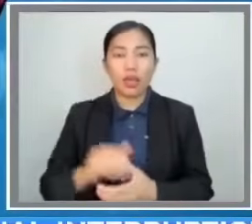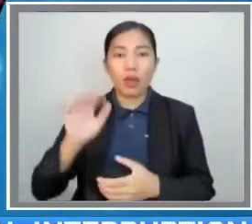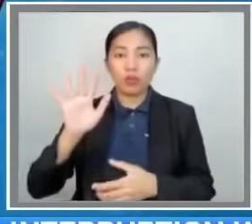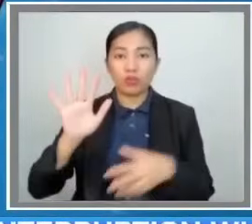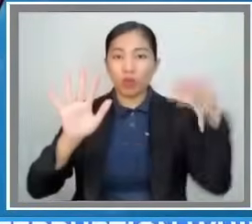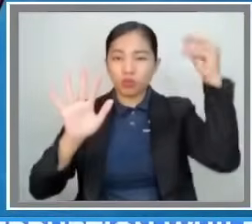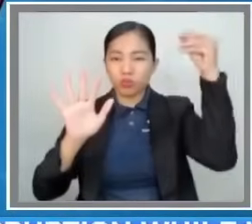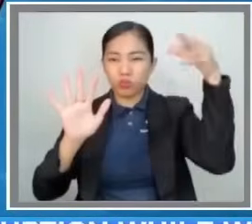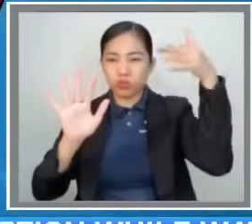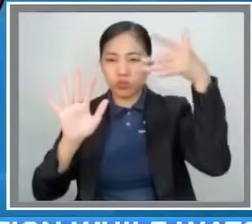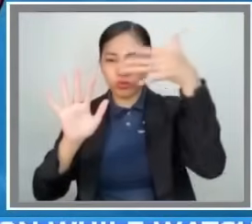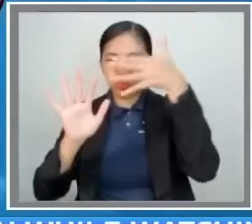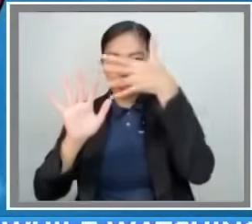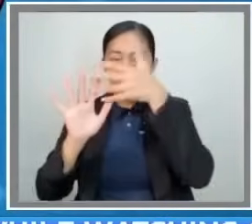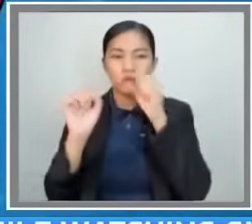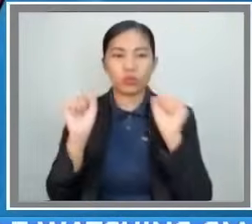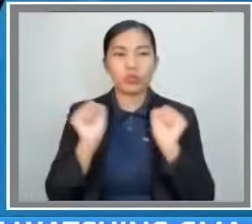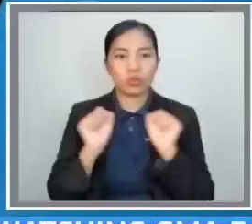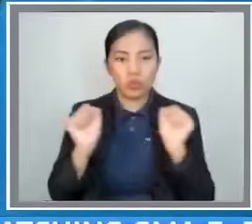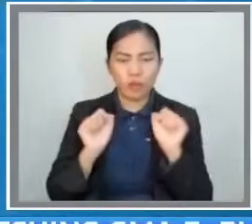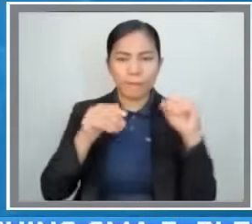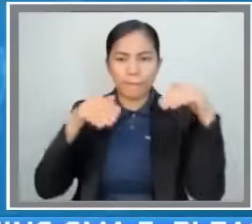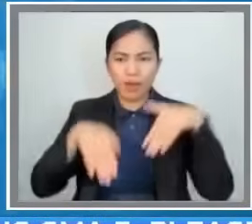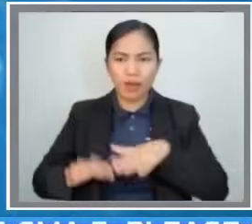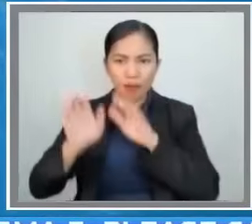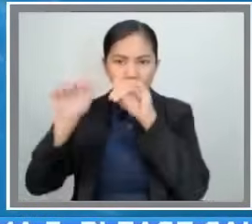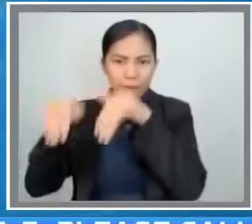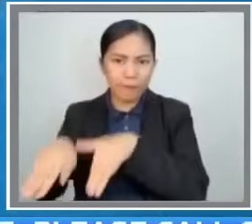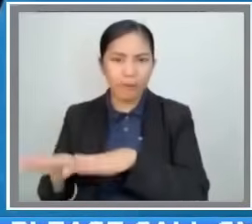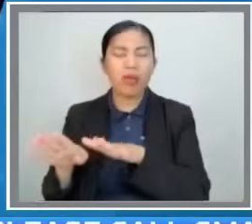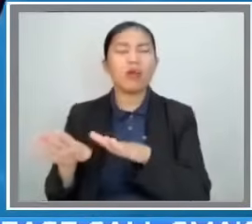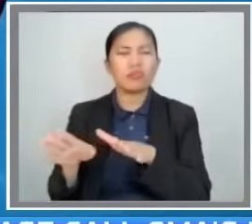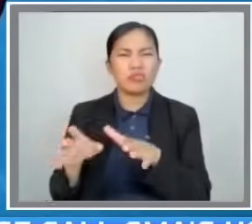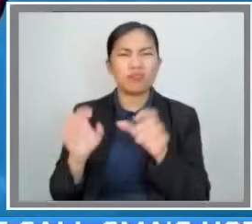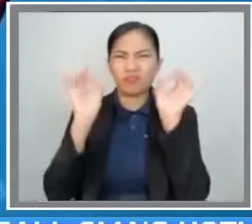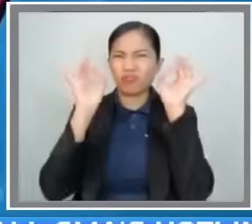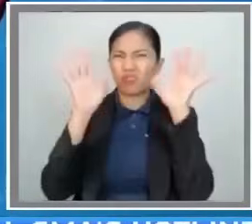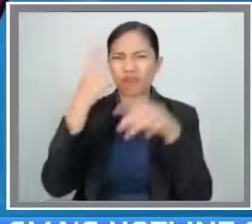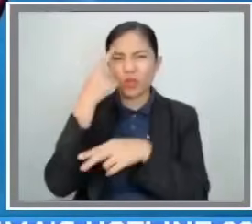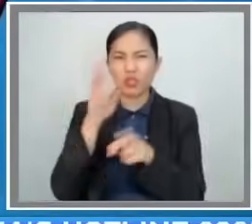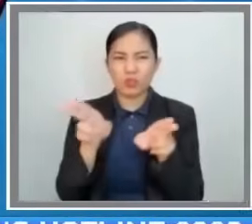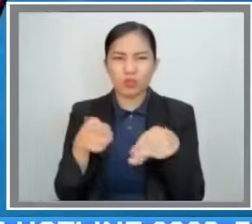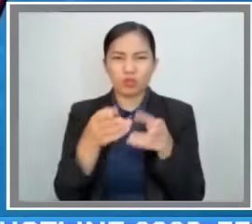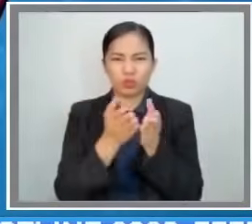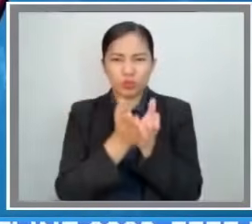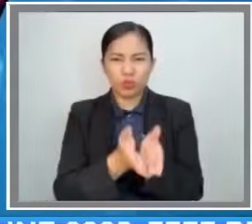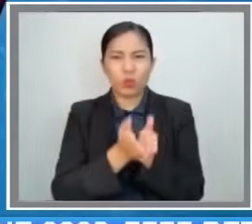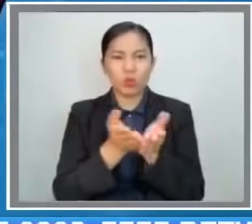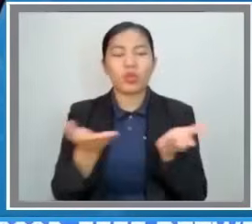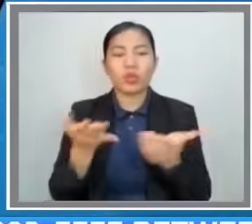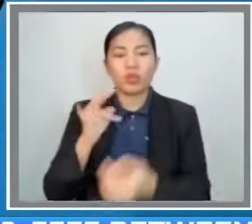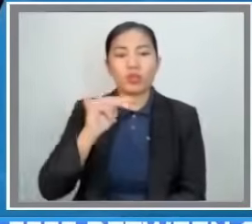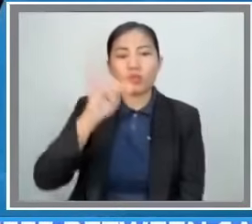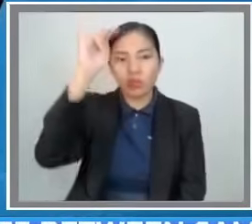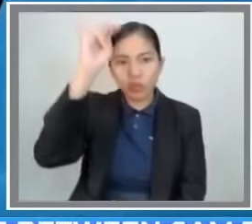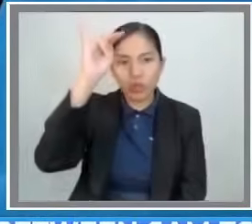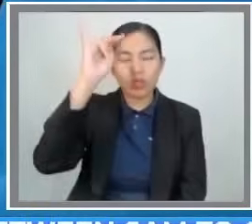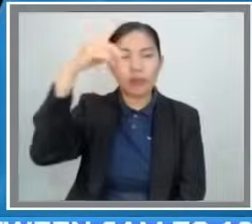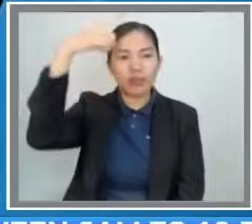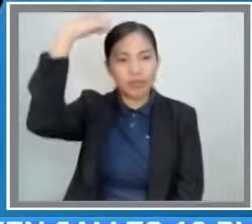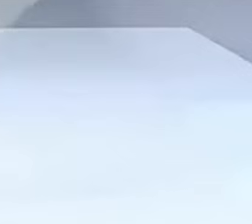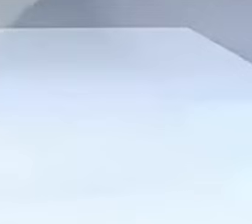pong pumalaot sa maliliit na sasakyang pandagat, doon sa mga sakop ng Ilocos Norte, Batanes at Babuyan Islands.